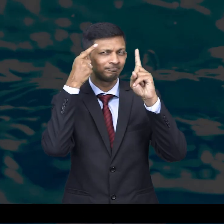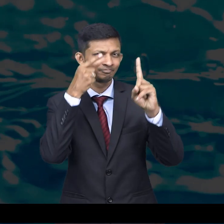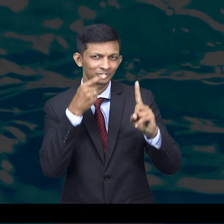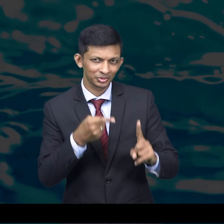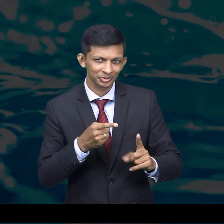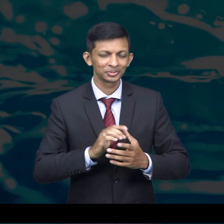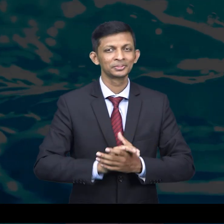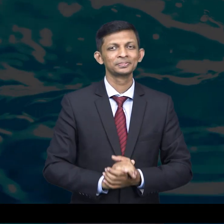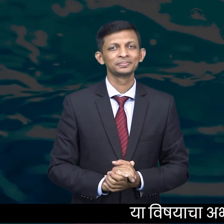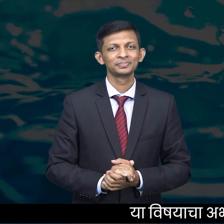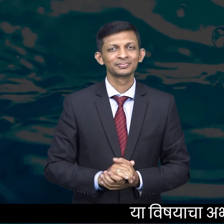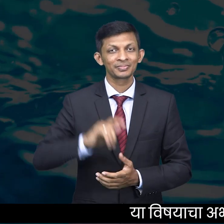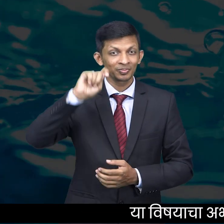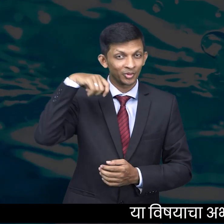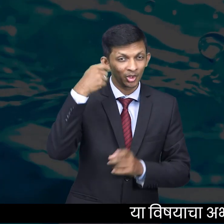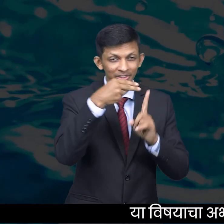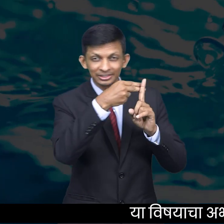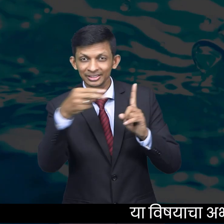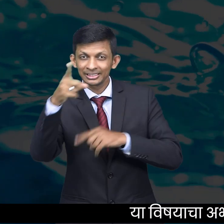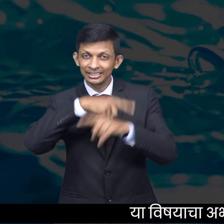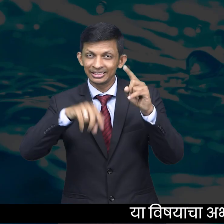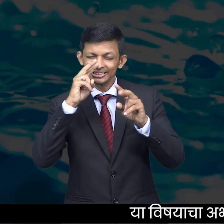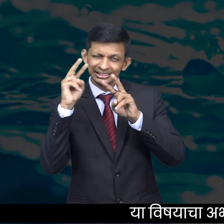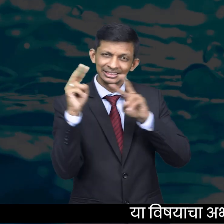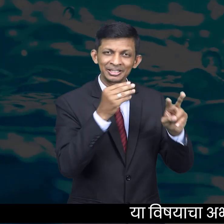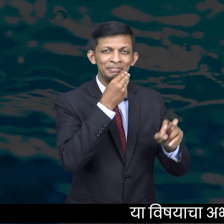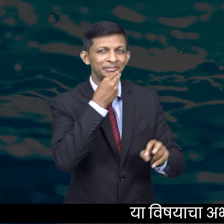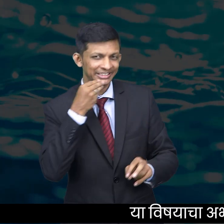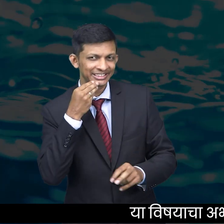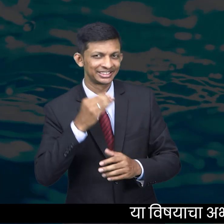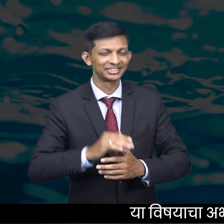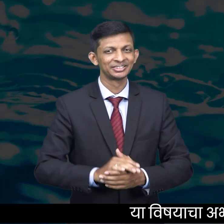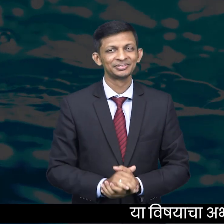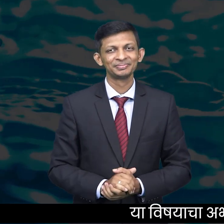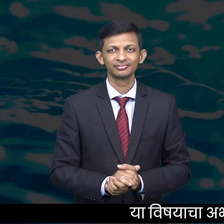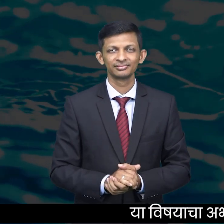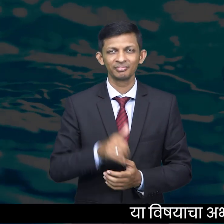शिकण्याचे परिणाम. या विषयाचा अभ्यास केल्यानंतर तुम्ही हे करू शकाल.